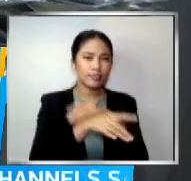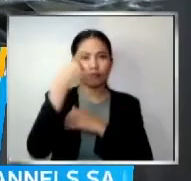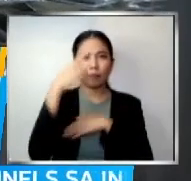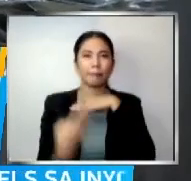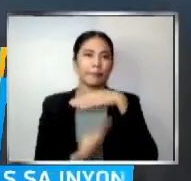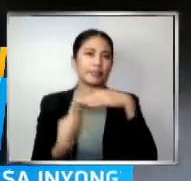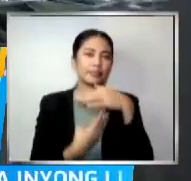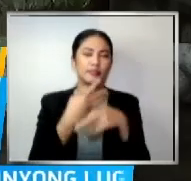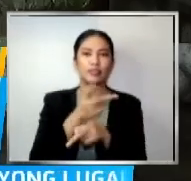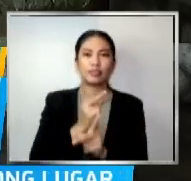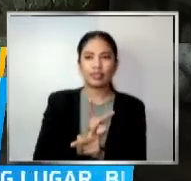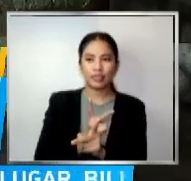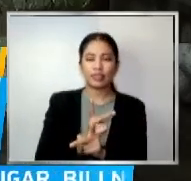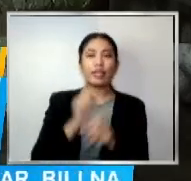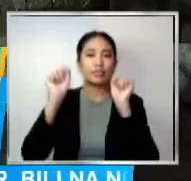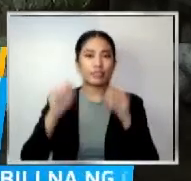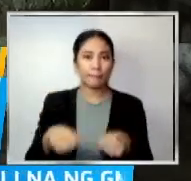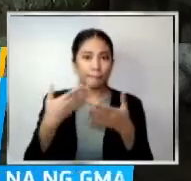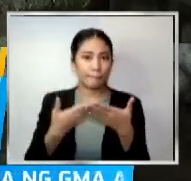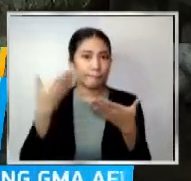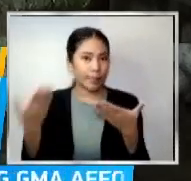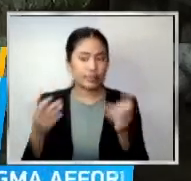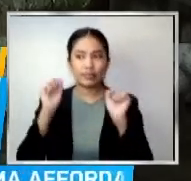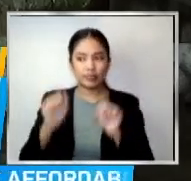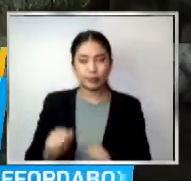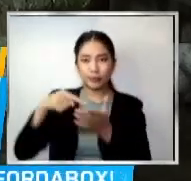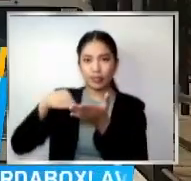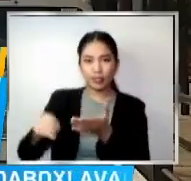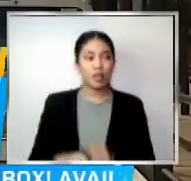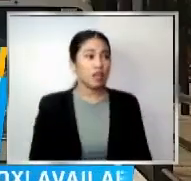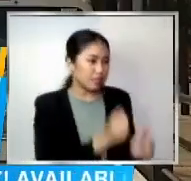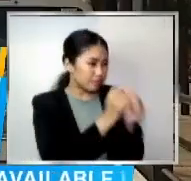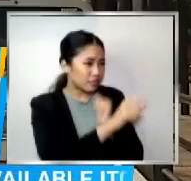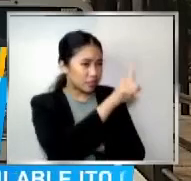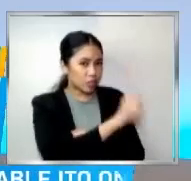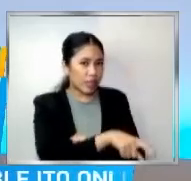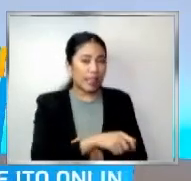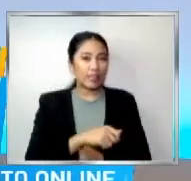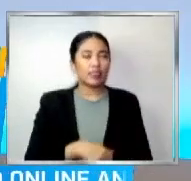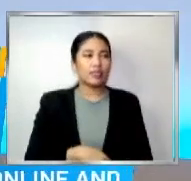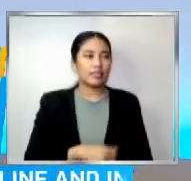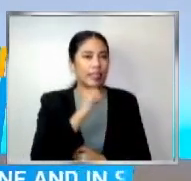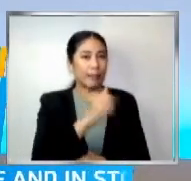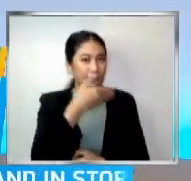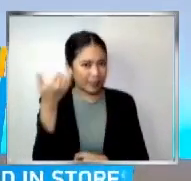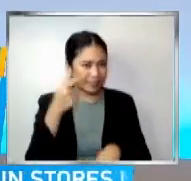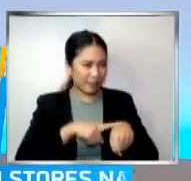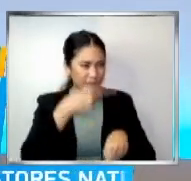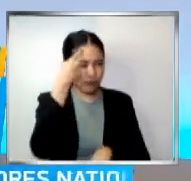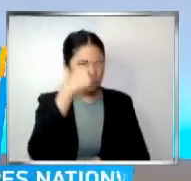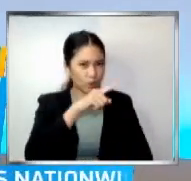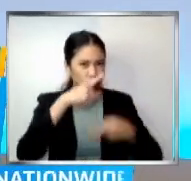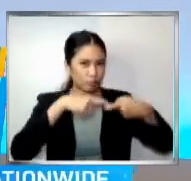affordable niyang bilhin at bayaran. So ang sinasabi niyo po, attorney, hindi po napapanahon itong food holiday na ito. Pero walang parang desperate.